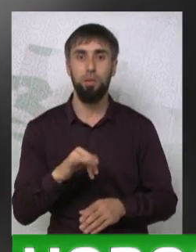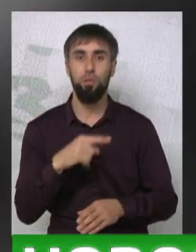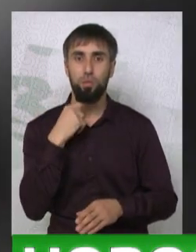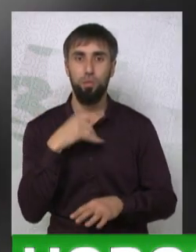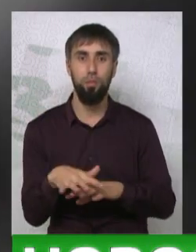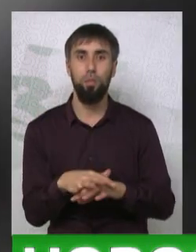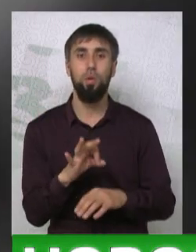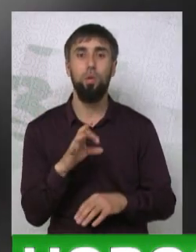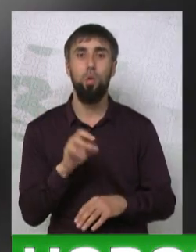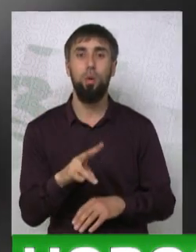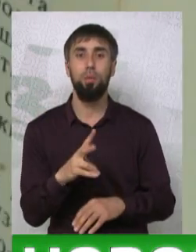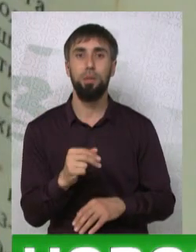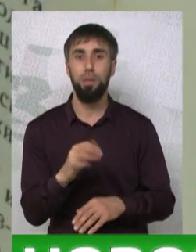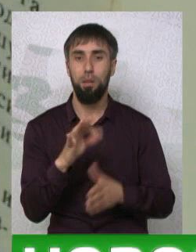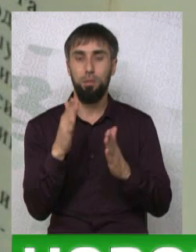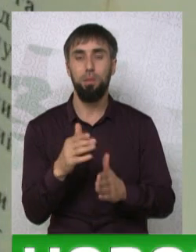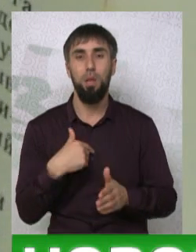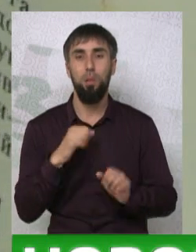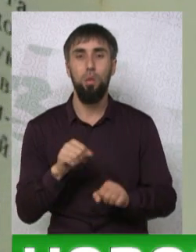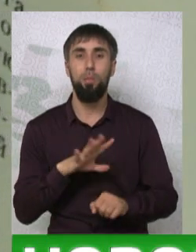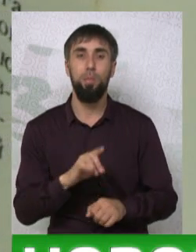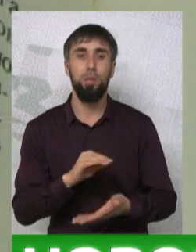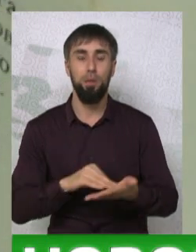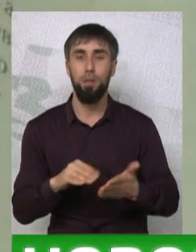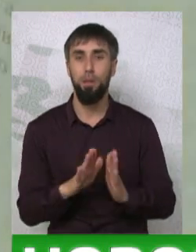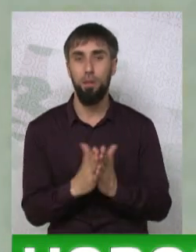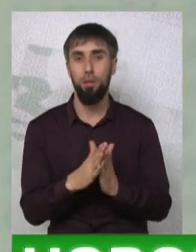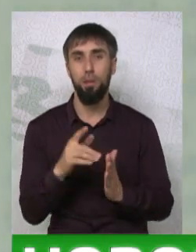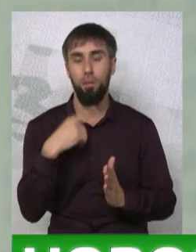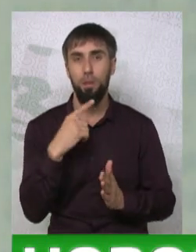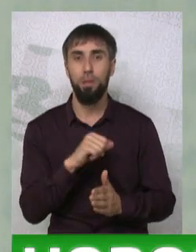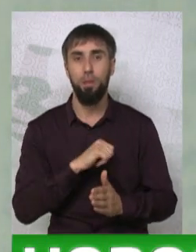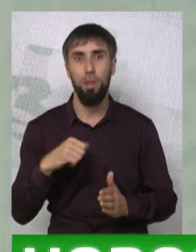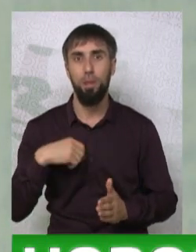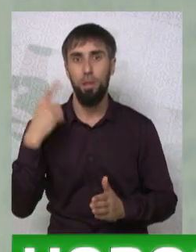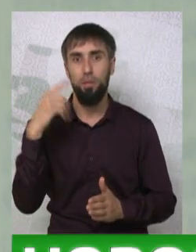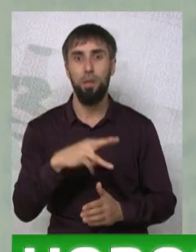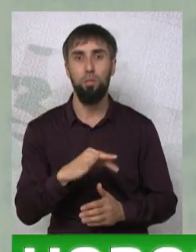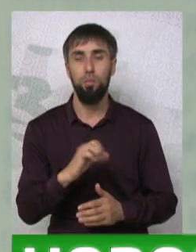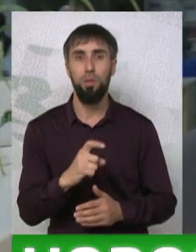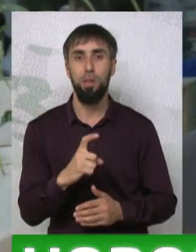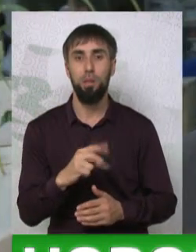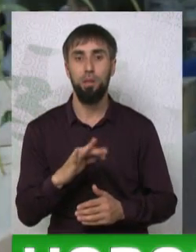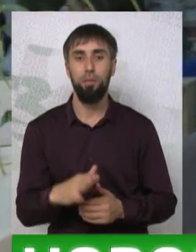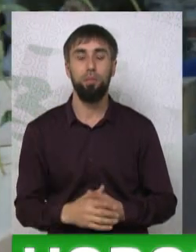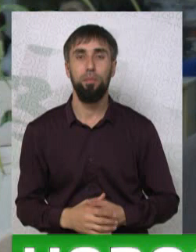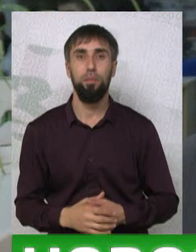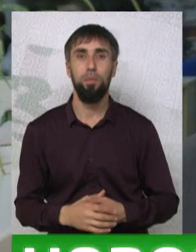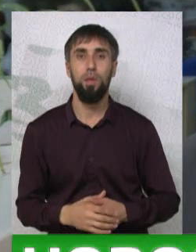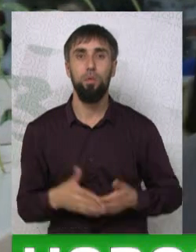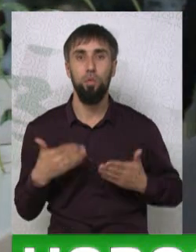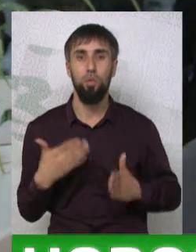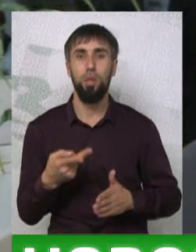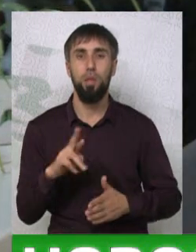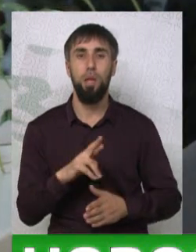И о ком, как не о нем, я мог бы написать книгу, делится сам автор Муса Хадзиев. «Рожденный для